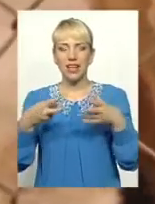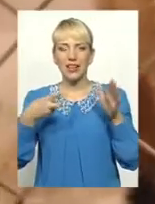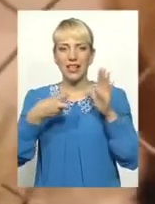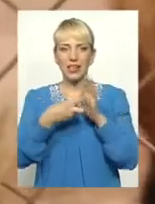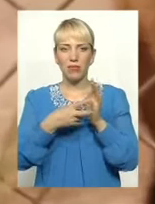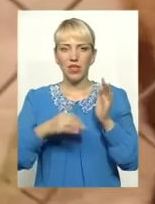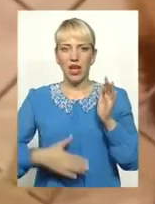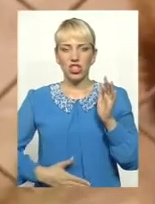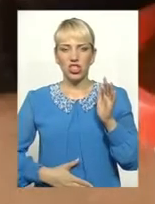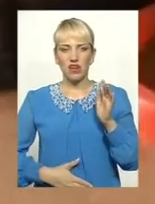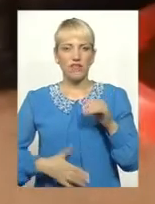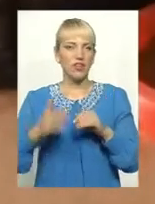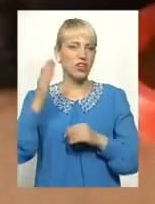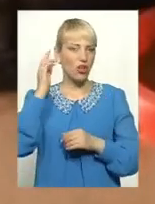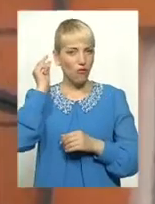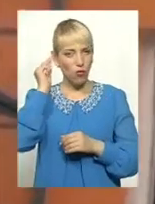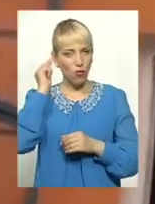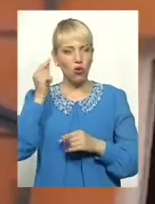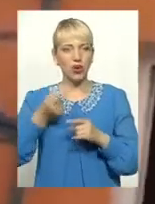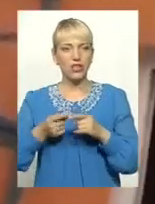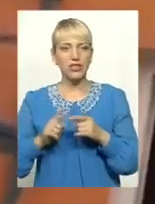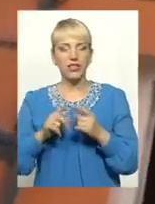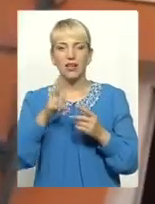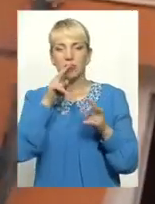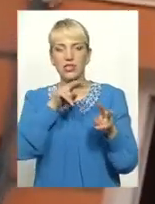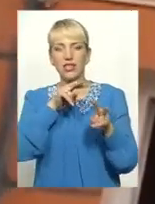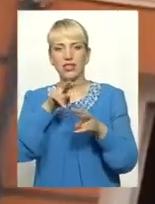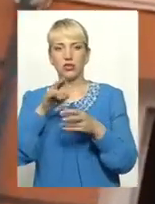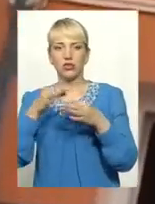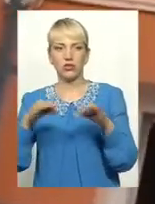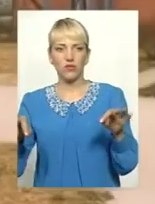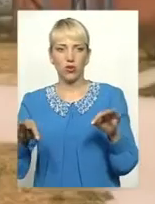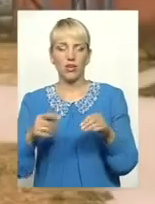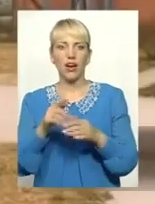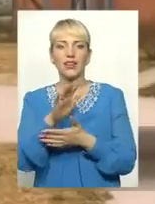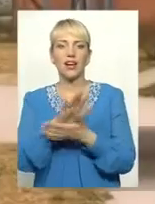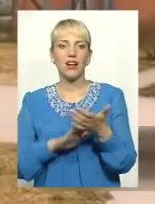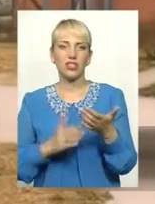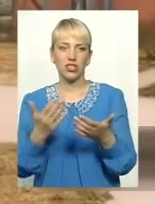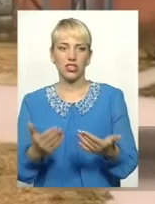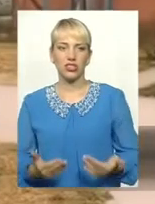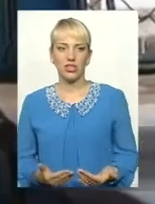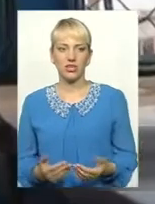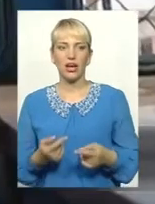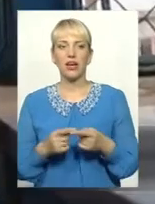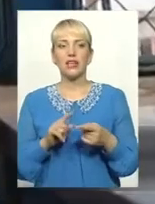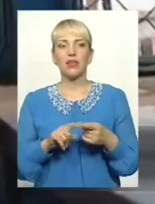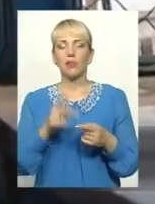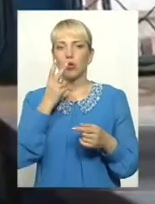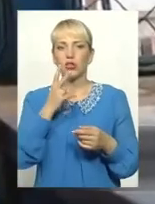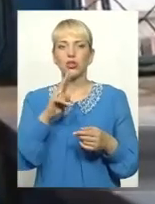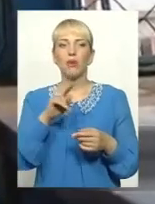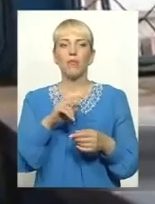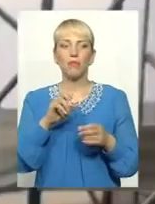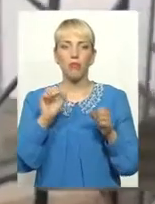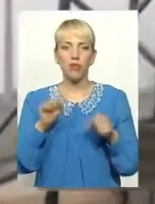і надалі відстежити шлях його міграції. Одеський притулок – унікальний центр, який показав, що проблему безпритульних тварин вирішити